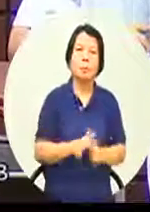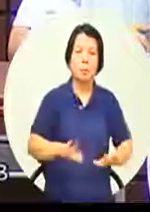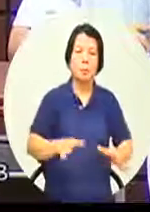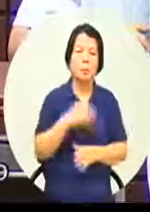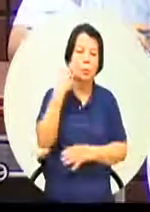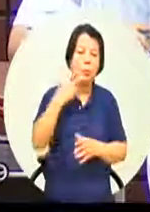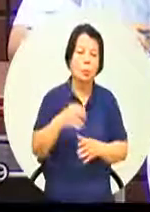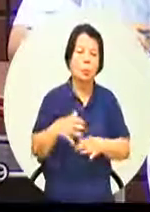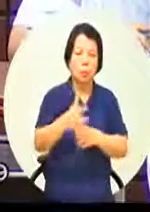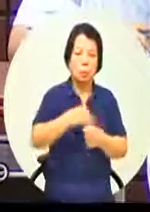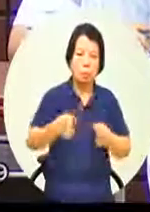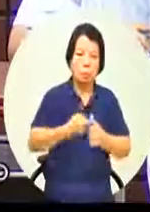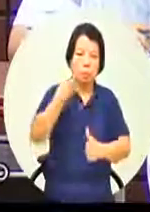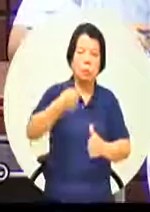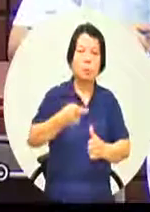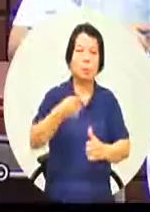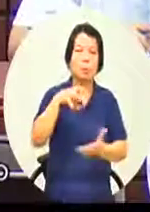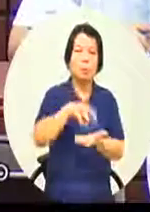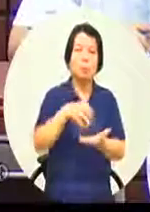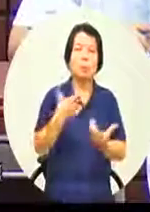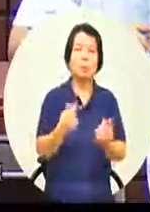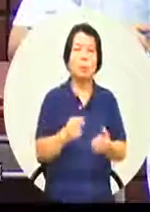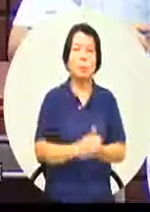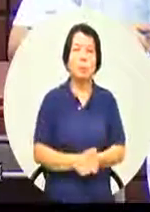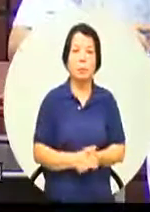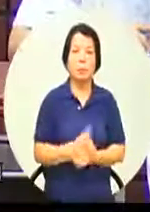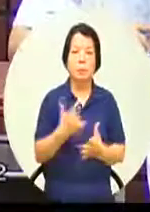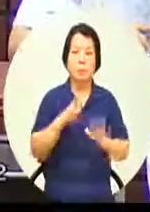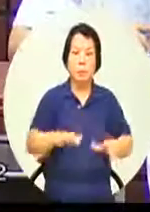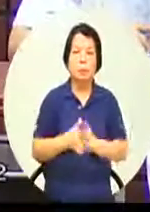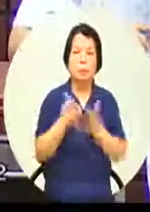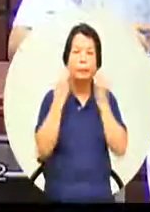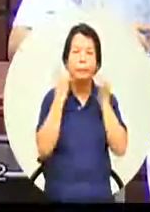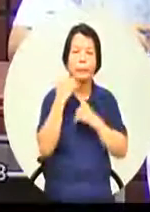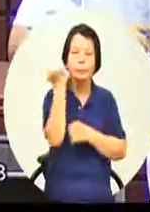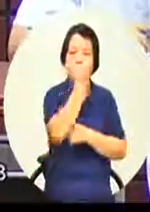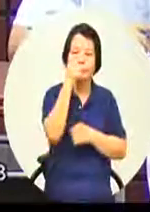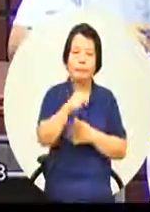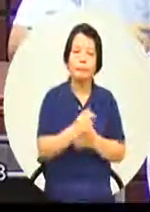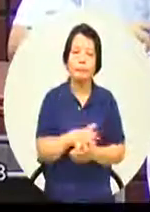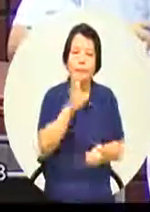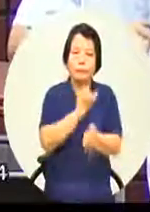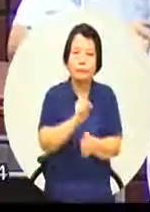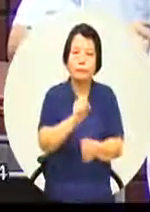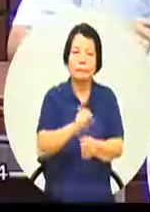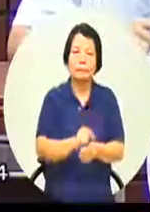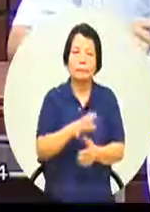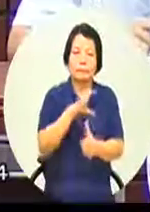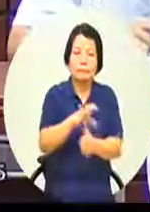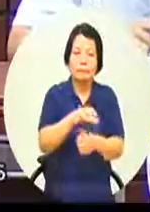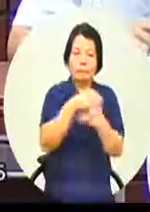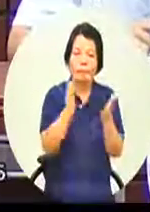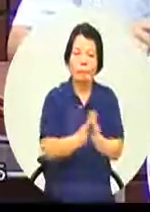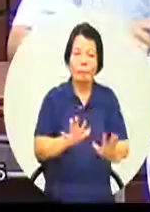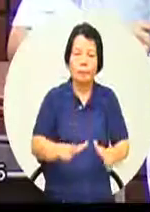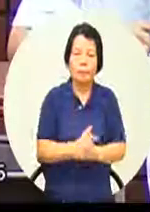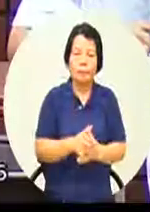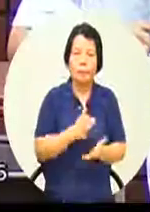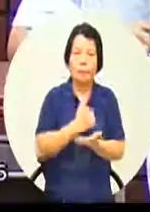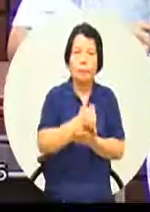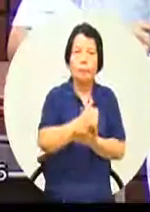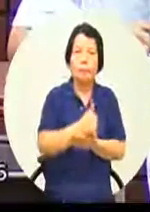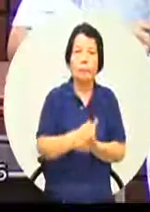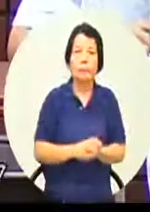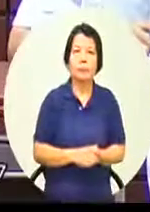全国第一位，哈，全国第一位。那另外在打击菜虫方面的积极面上呢， 我想整个一个透销里面，刚